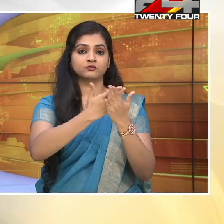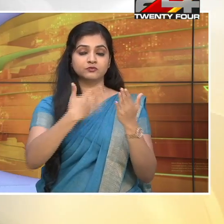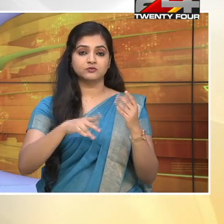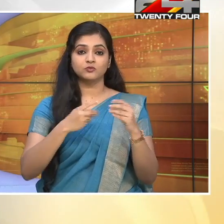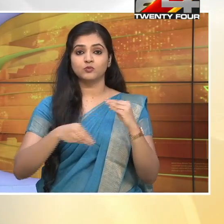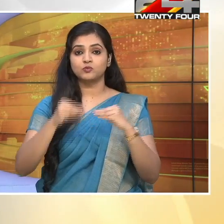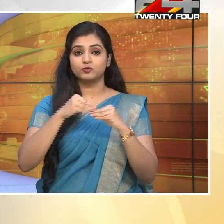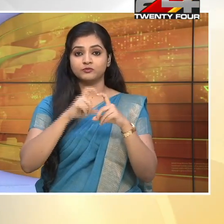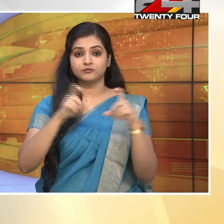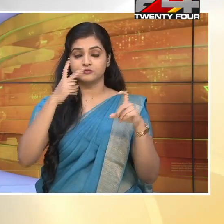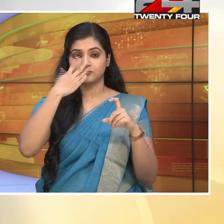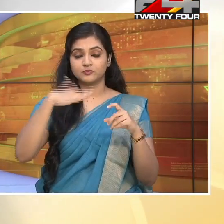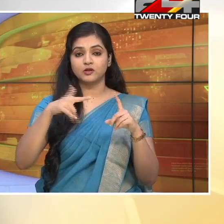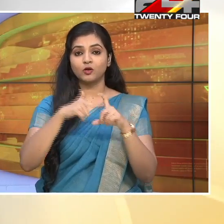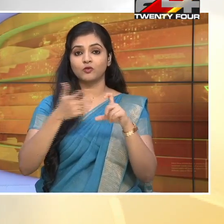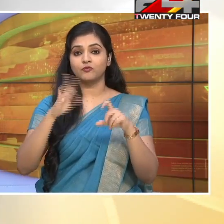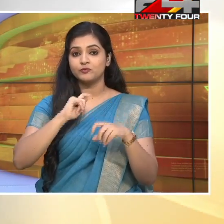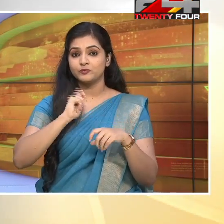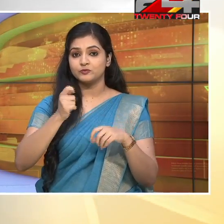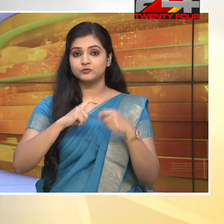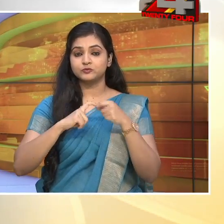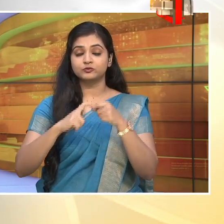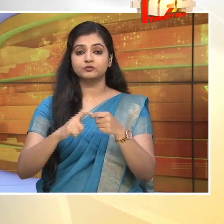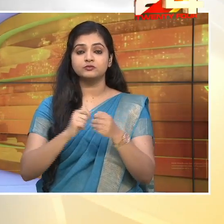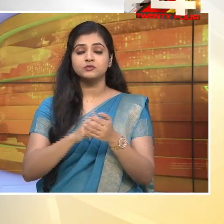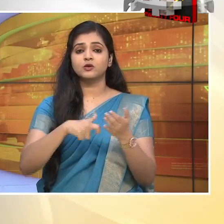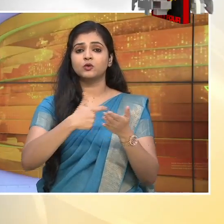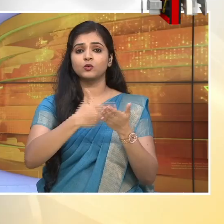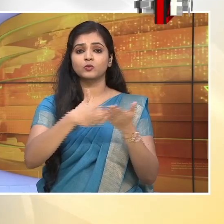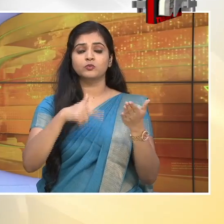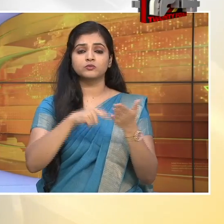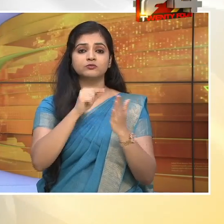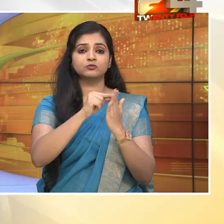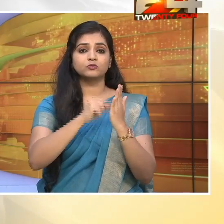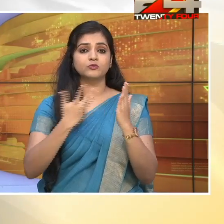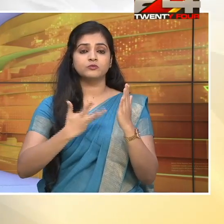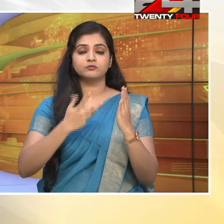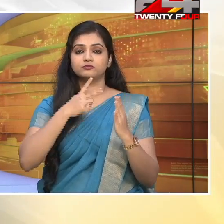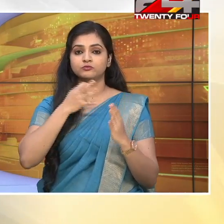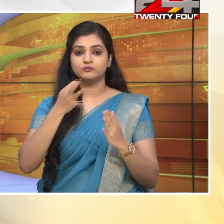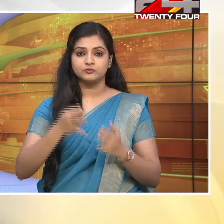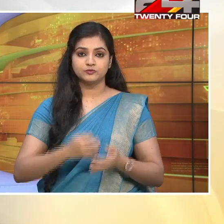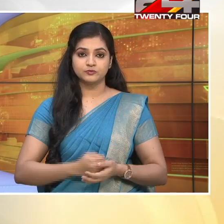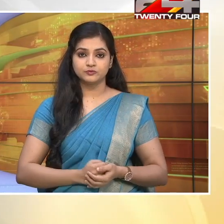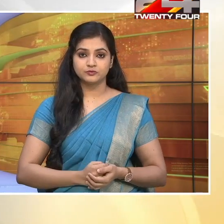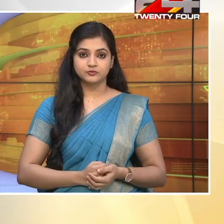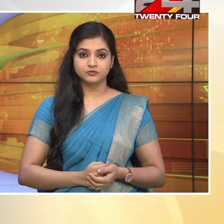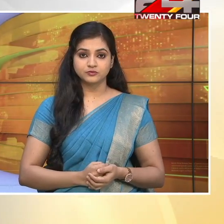ശ്രീകാന്ത് വിവരങ്ങളുമായി ഇപ്പോൾ കൊച്ചിയിൽ നിന്ന് ചേരുന്നുണ്ട്. ശ്രീകാന്ത്, ഈ റിപ്പോർട്ടിൽ എന്തൊക്കെ കാര്യങ്ങൾ വ്യക്തമാക്കുന്നുണ്ട്?